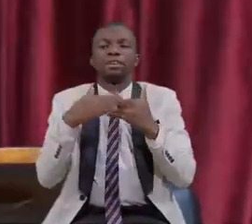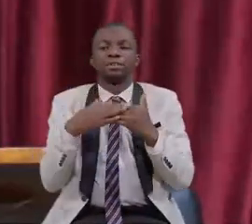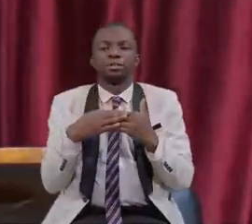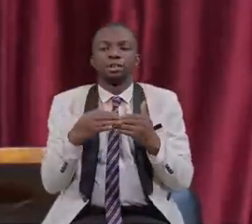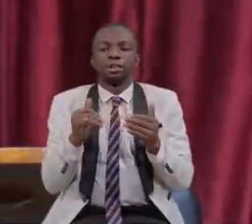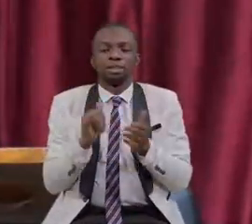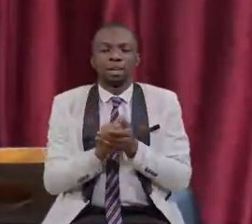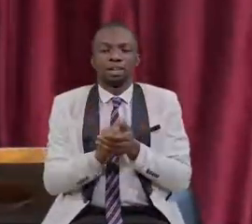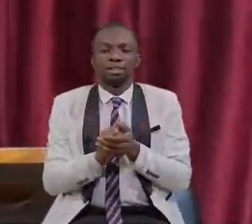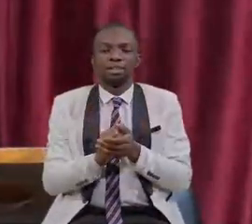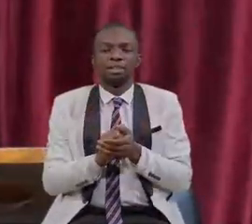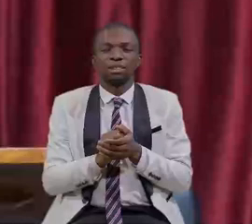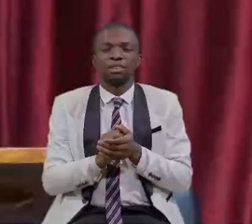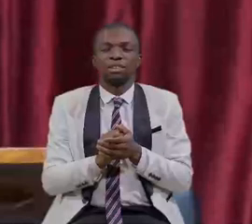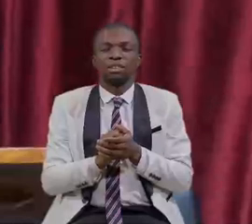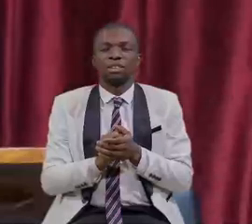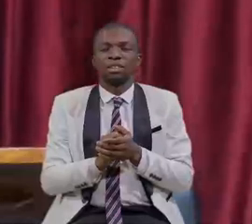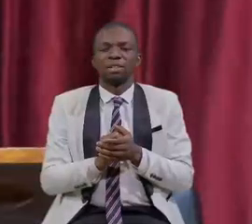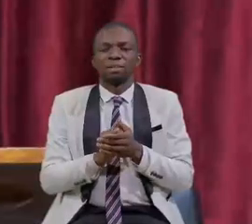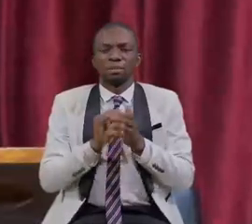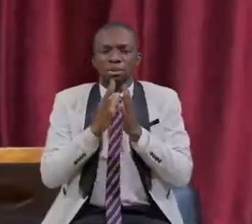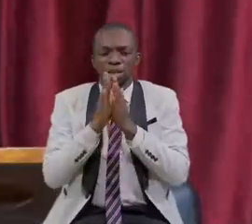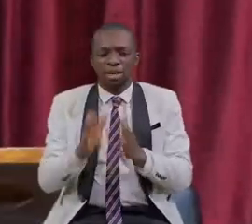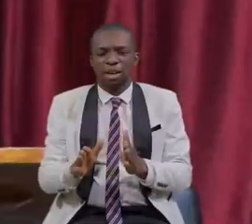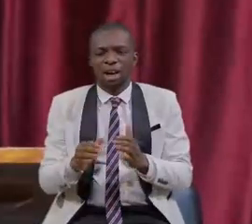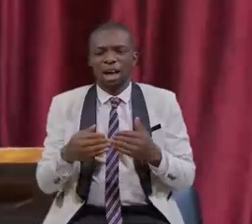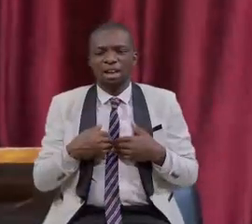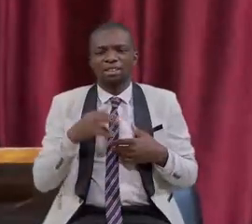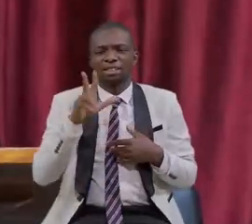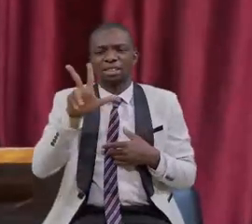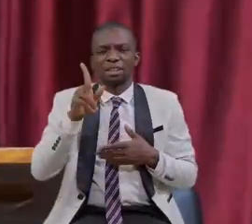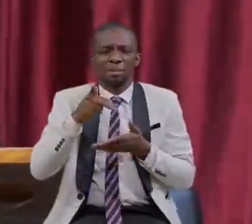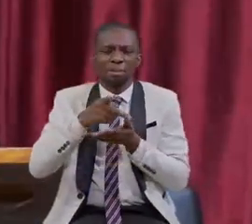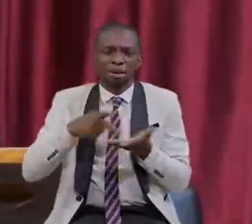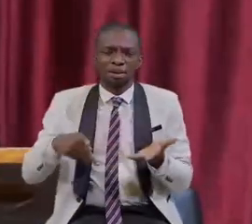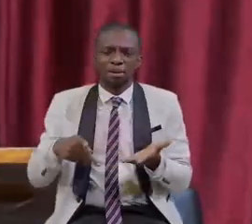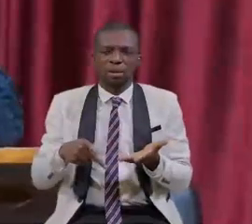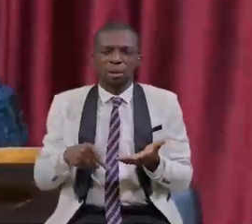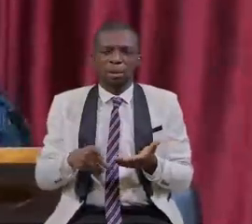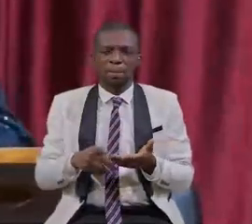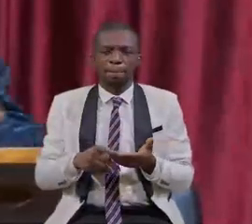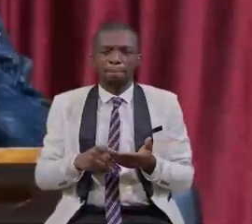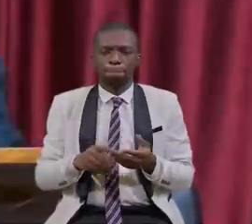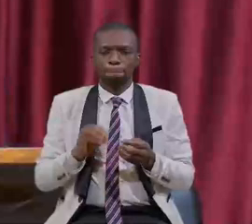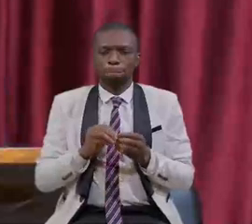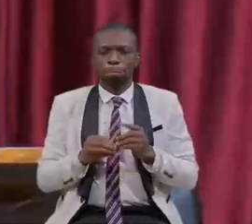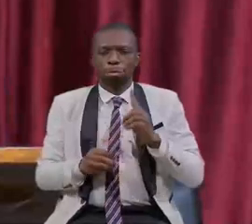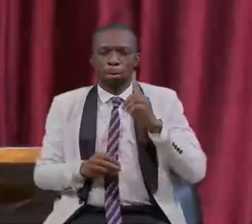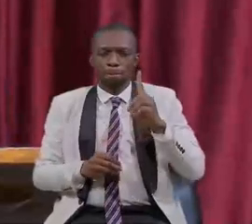prière a trois parties importantes. Numéro 1,